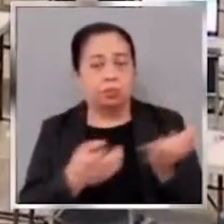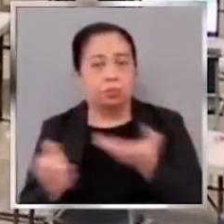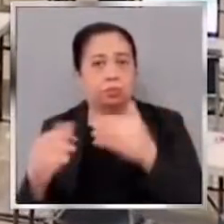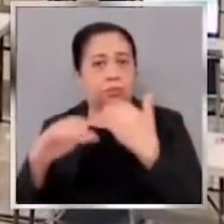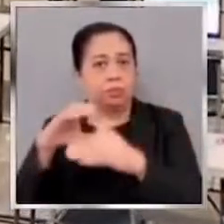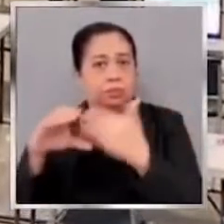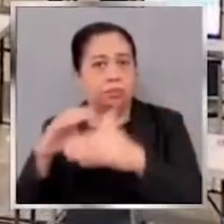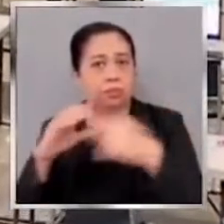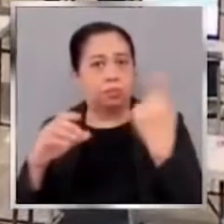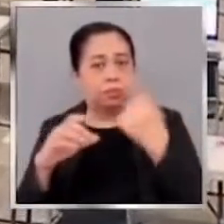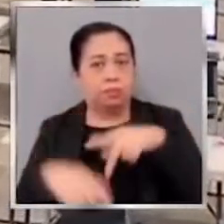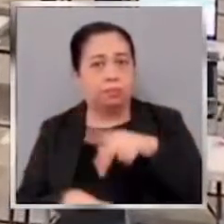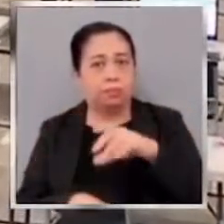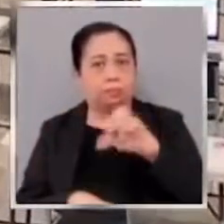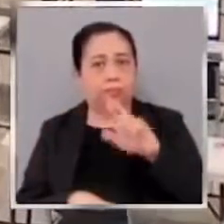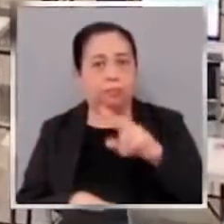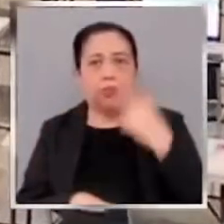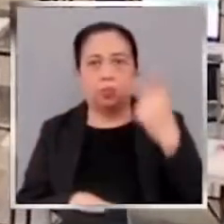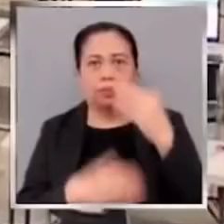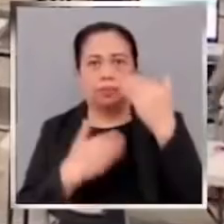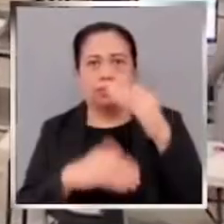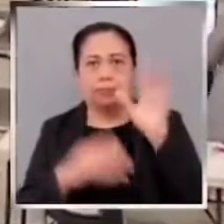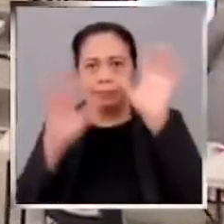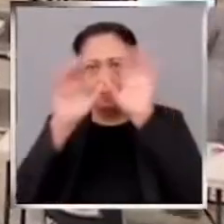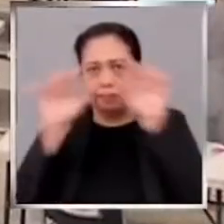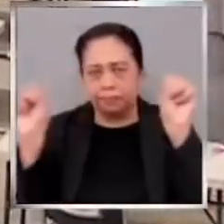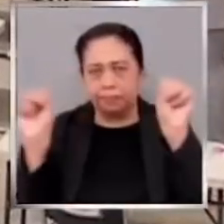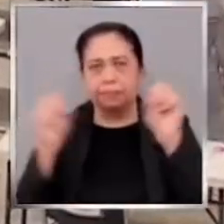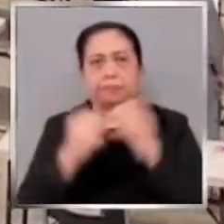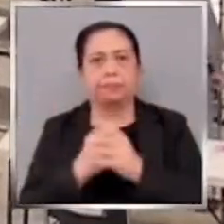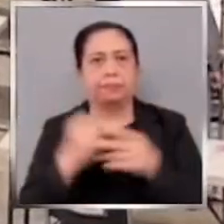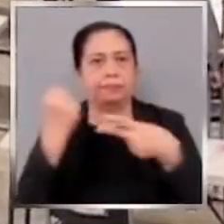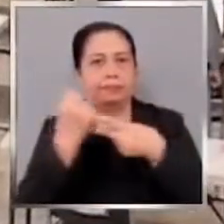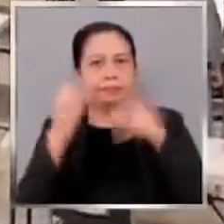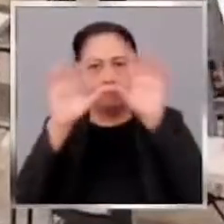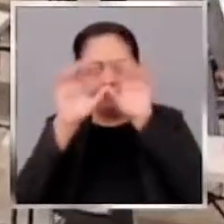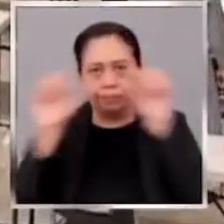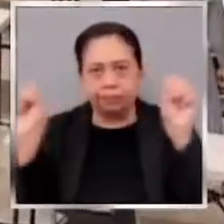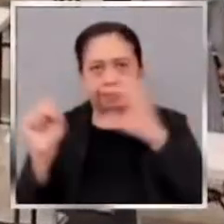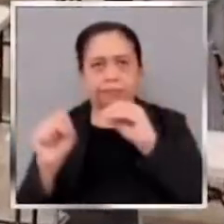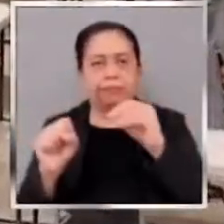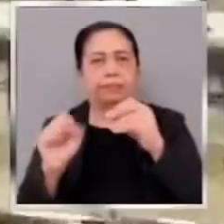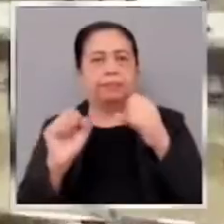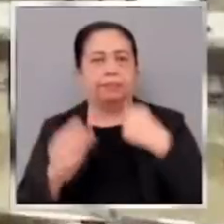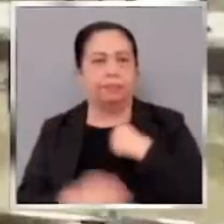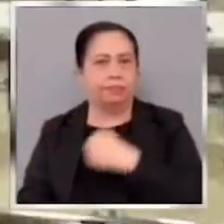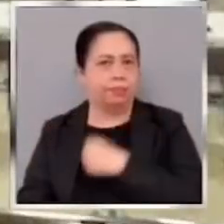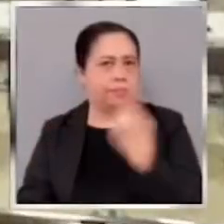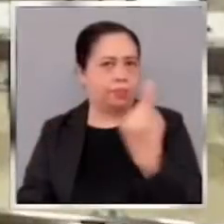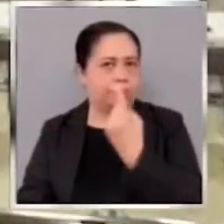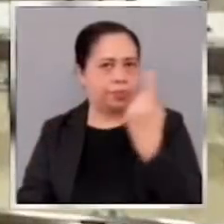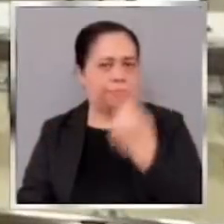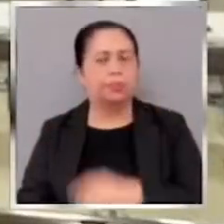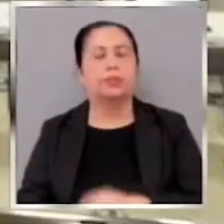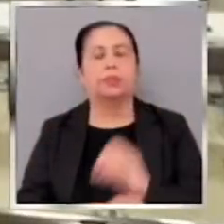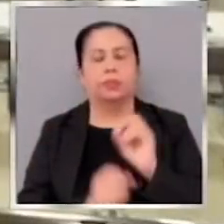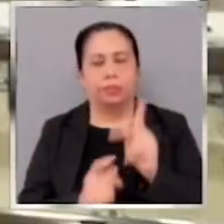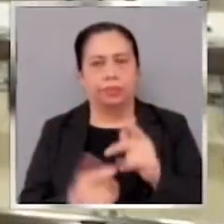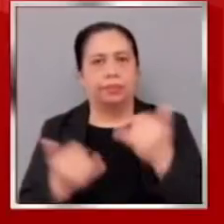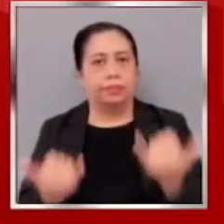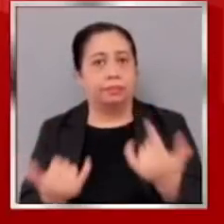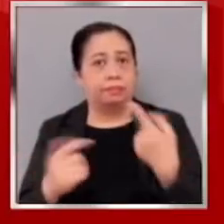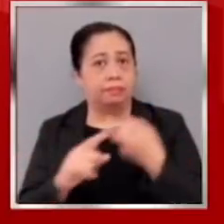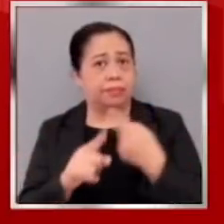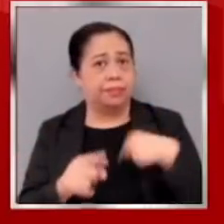sa PPCRV ay yung sa presidential race, vice presidential race at dito sa mga senador, Vicky. All right, at dito nga base sa ating